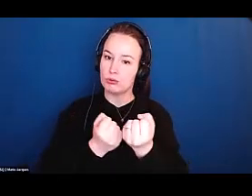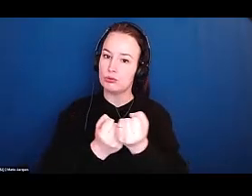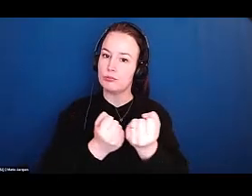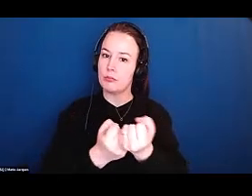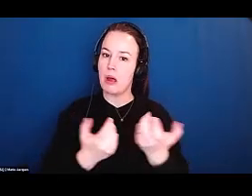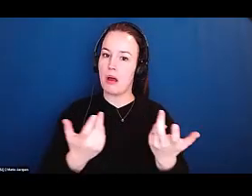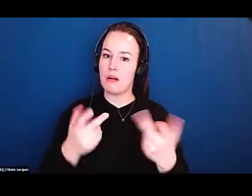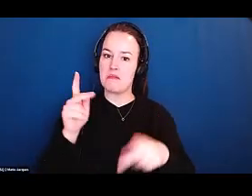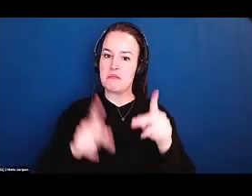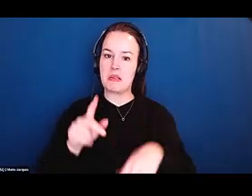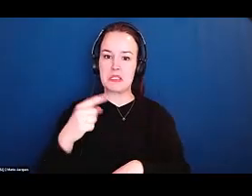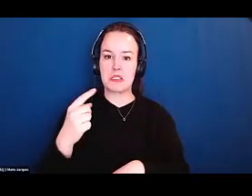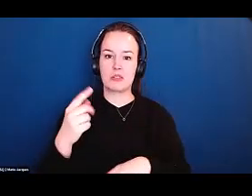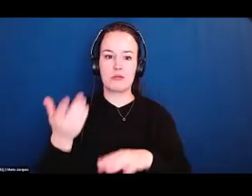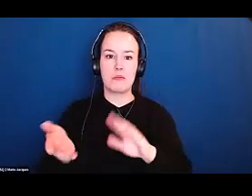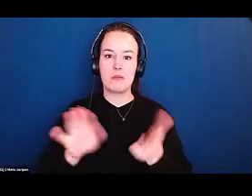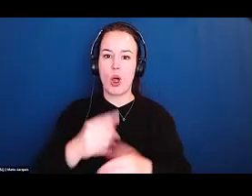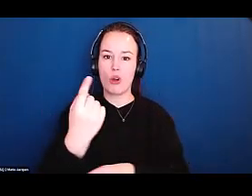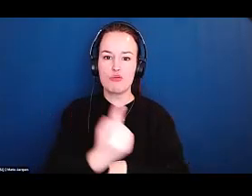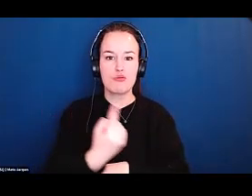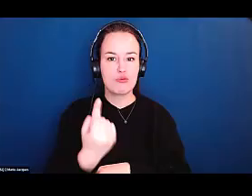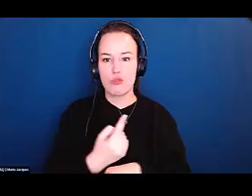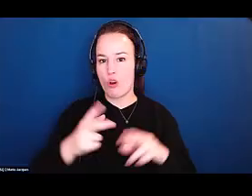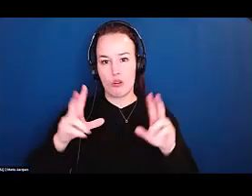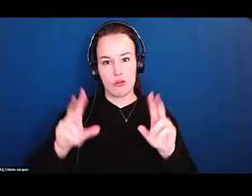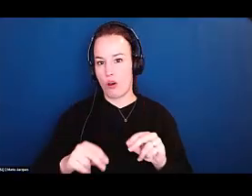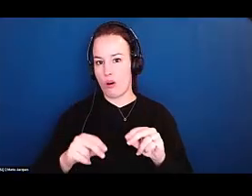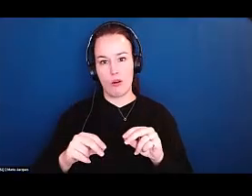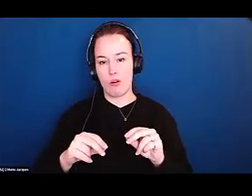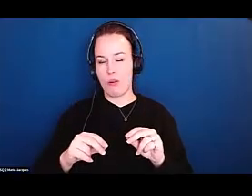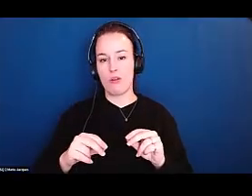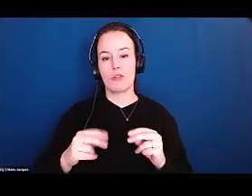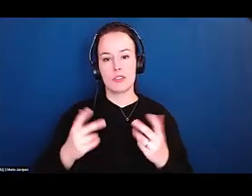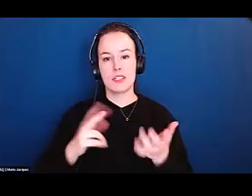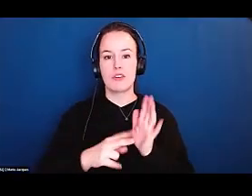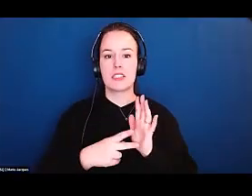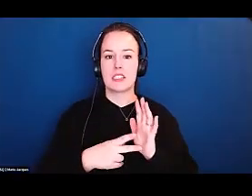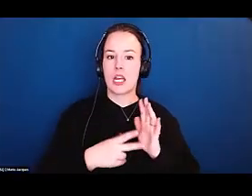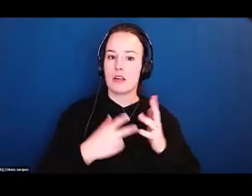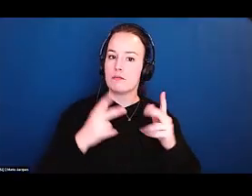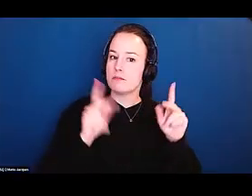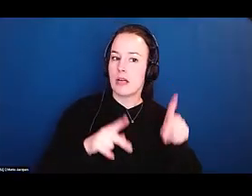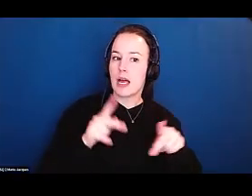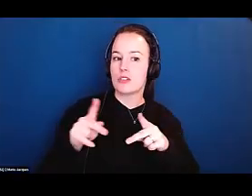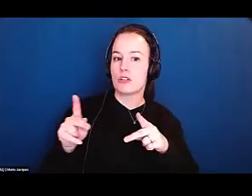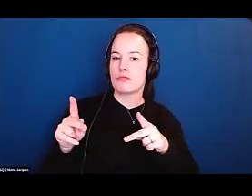soutien. Personne ne doit mourir seul à George's House. Donc la plupart